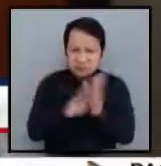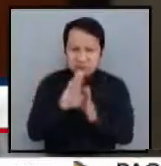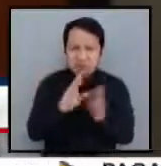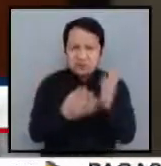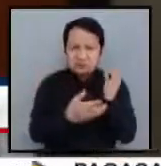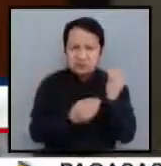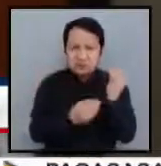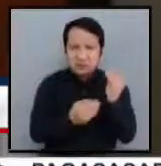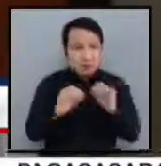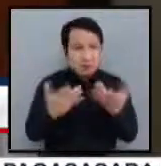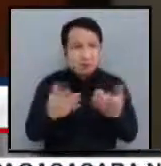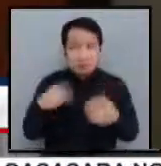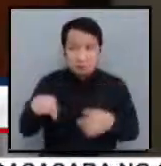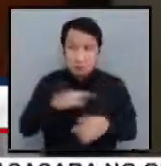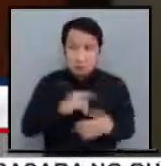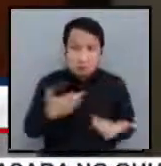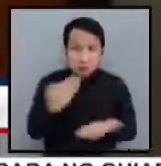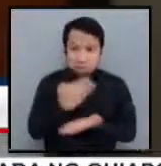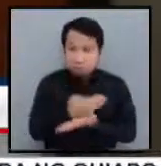budget,